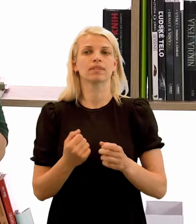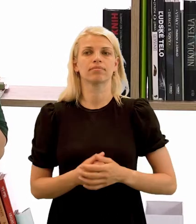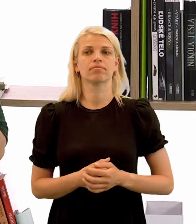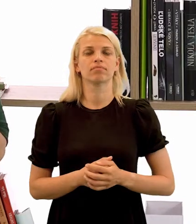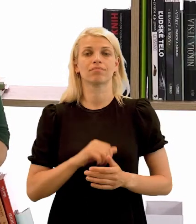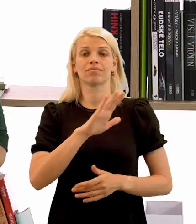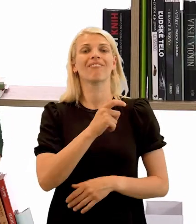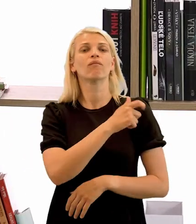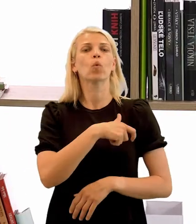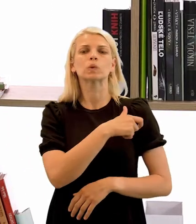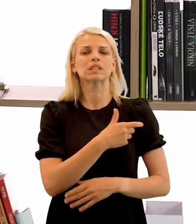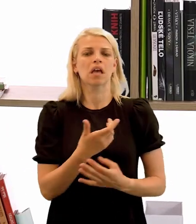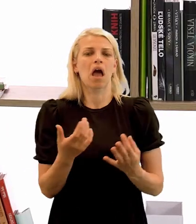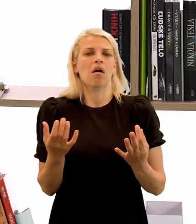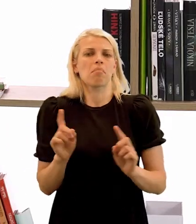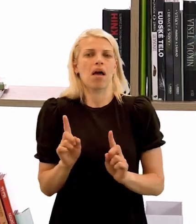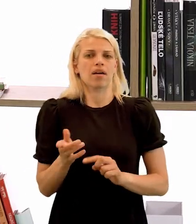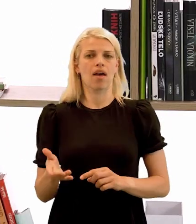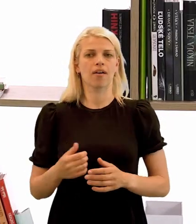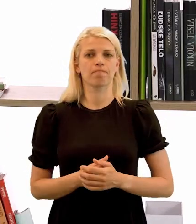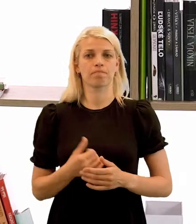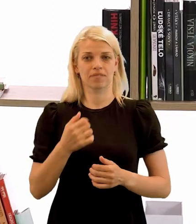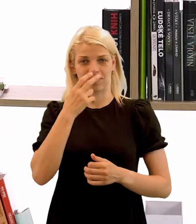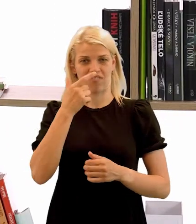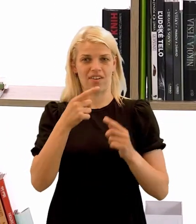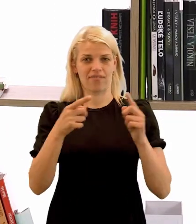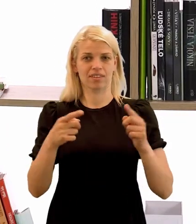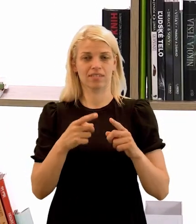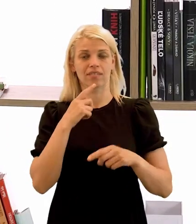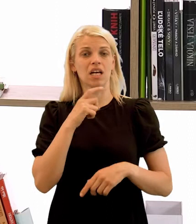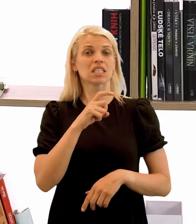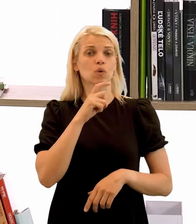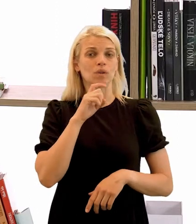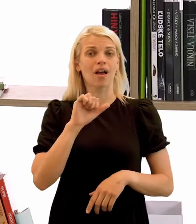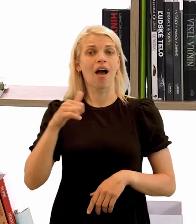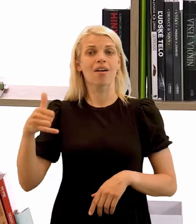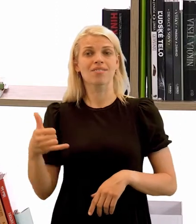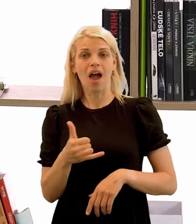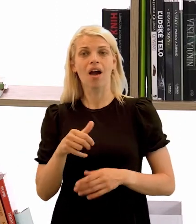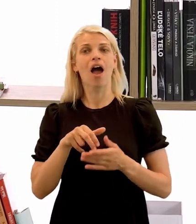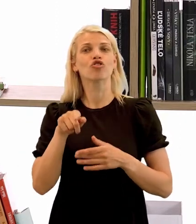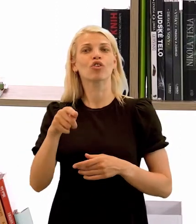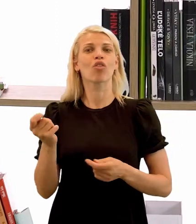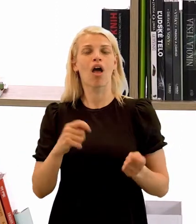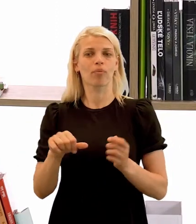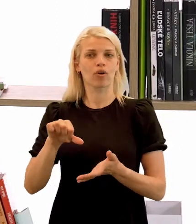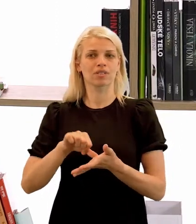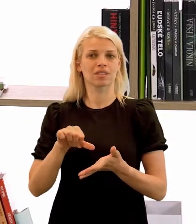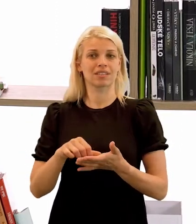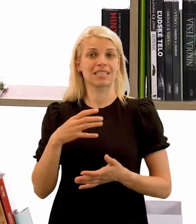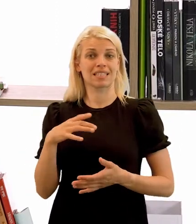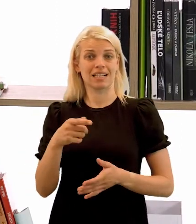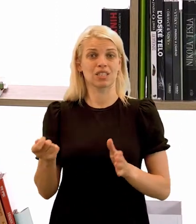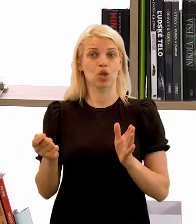Aká je jej funkcia? Pozrime sa na tieto dve vety. Zuzka a Janka išli do nákupného centra.